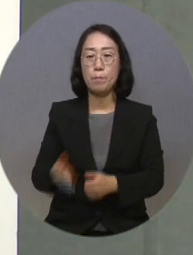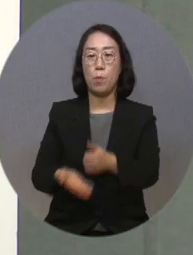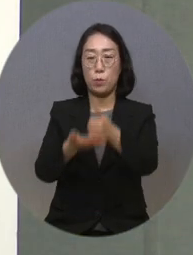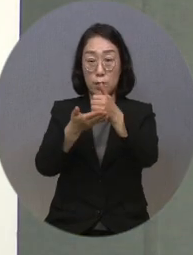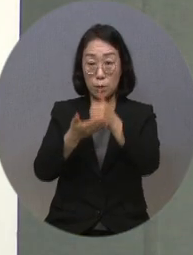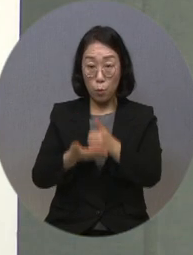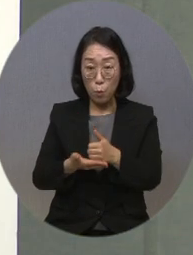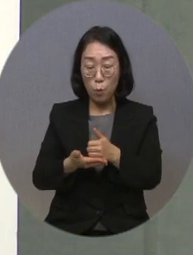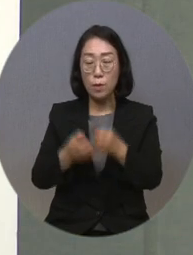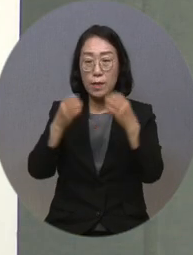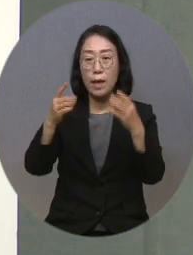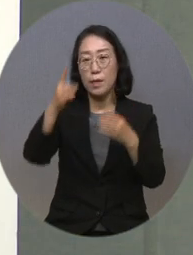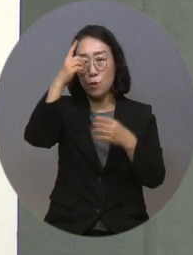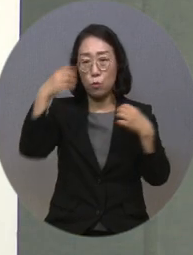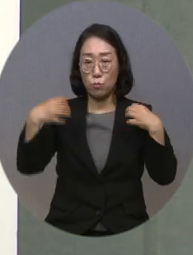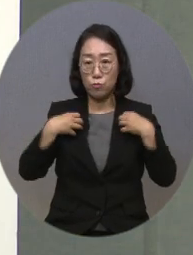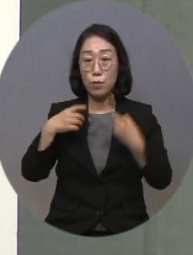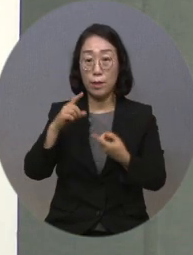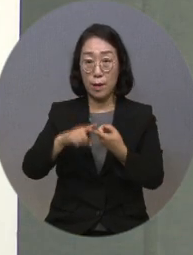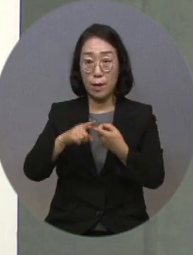새 정부에 대한 여러 가지의